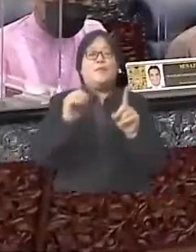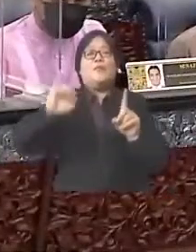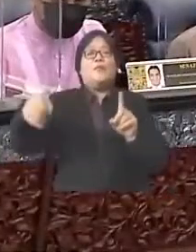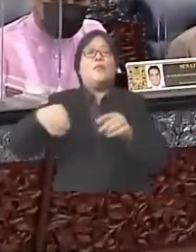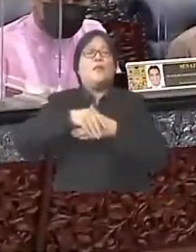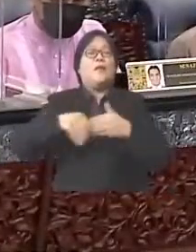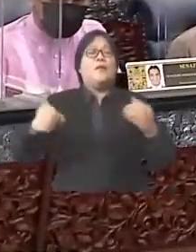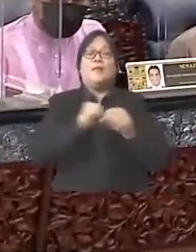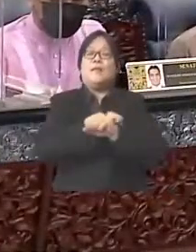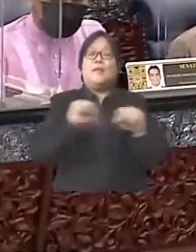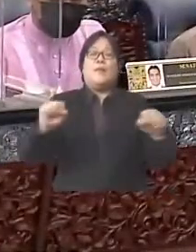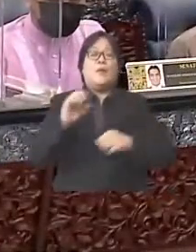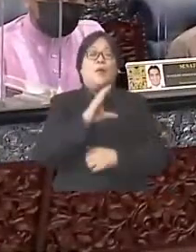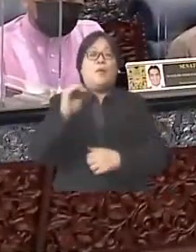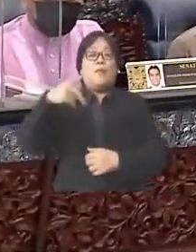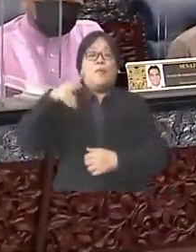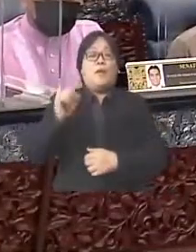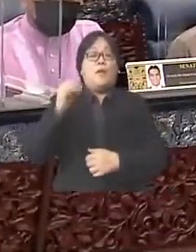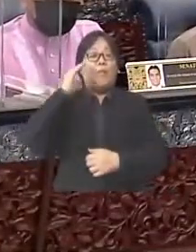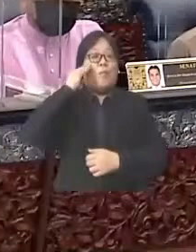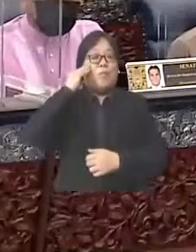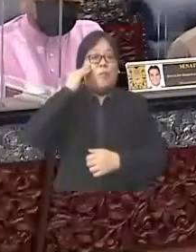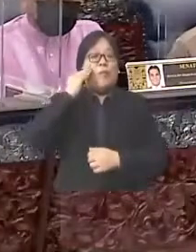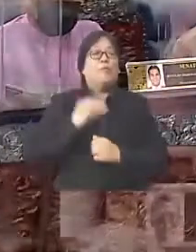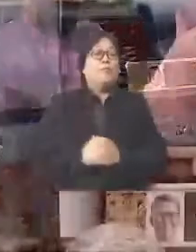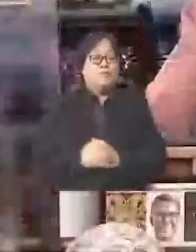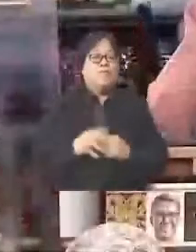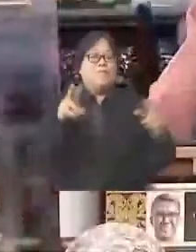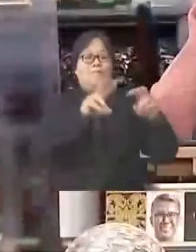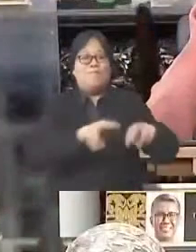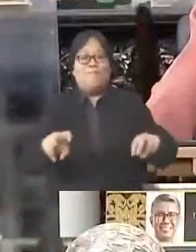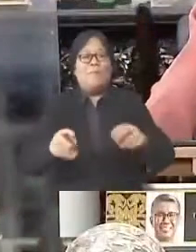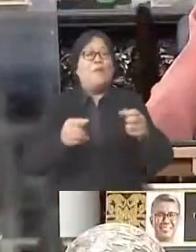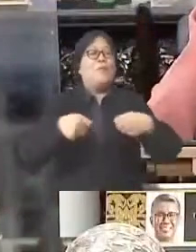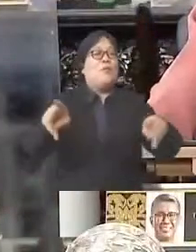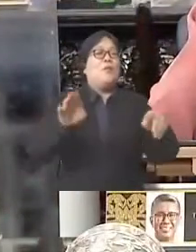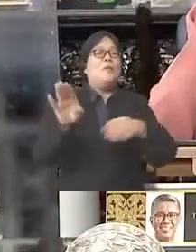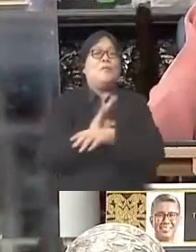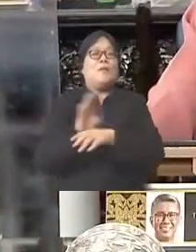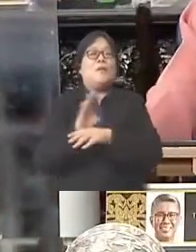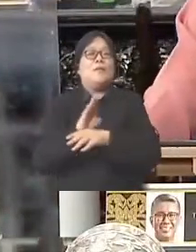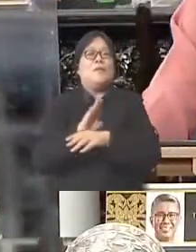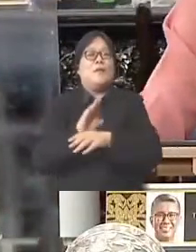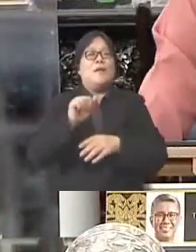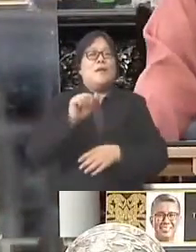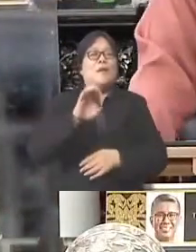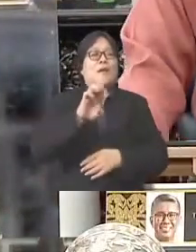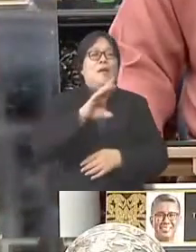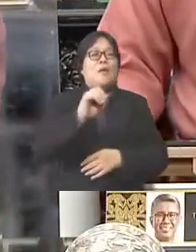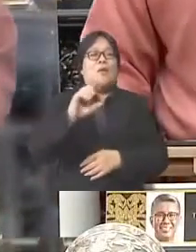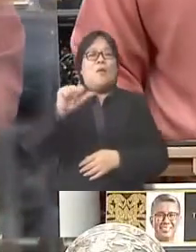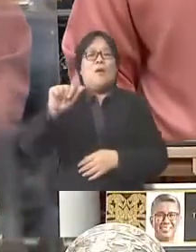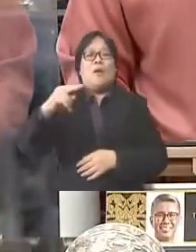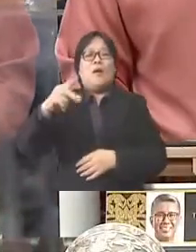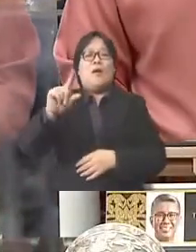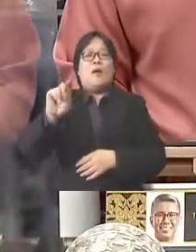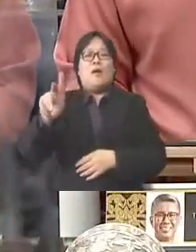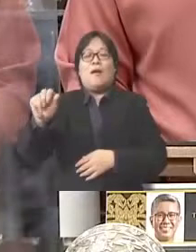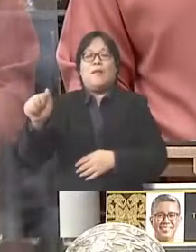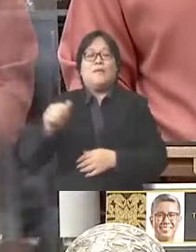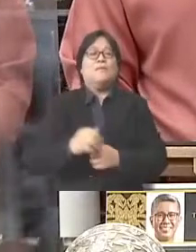juta Ringgit disediakan tuh carikan tiket Bumiputera menurut keperluan perniagaan dalam bidang Eru angkasa